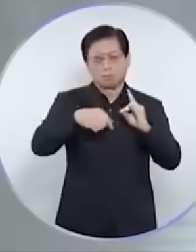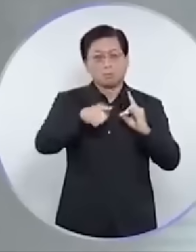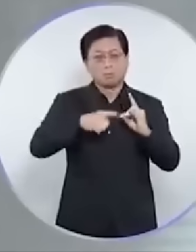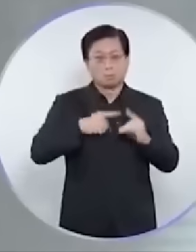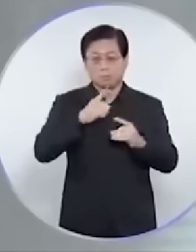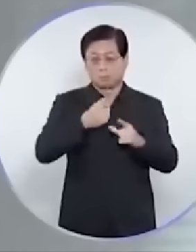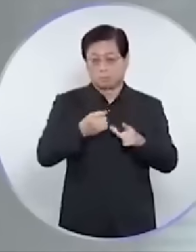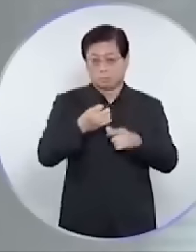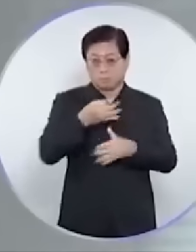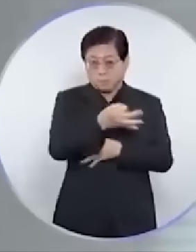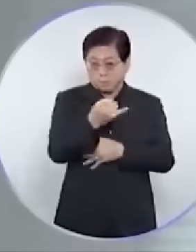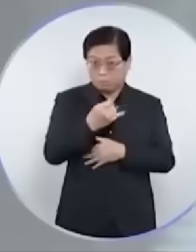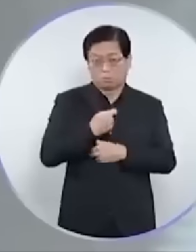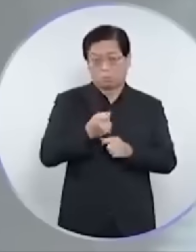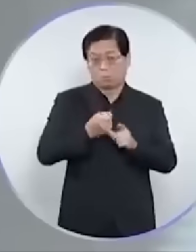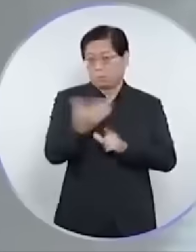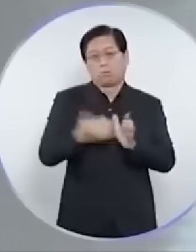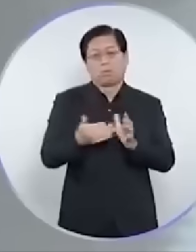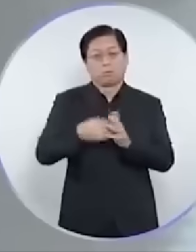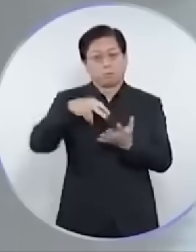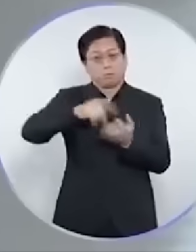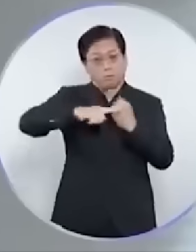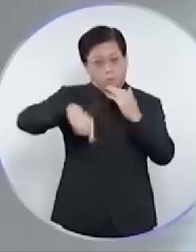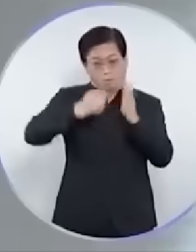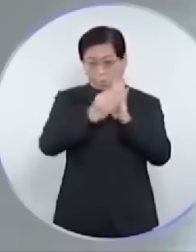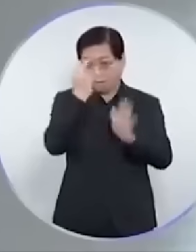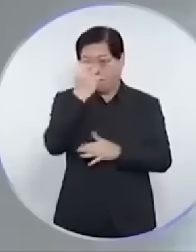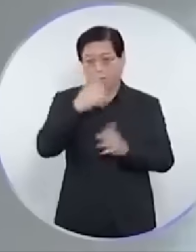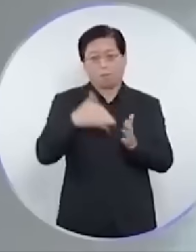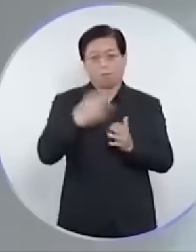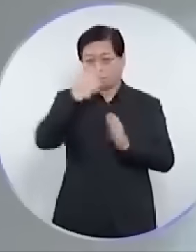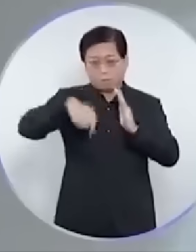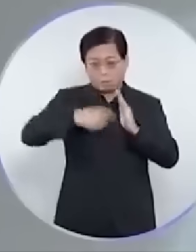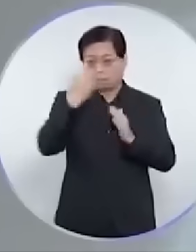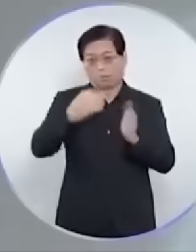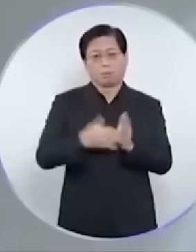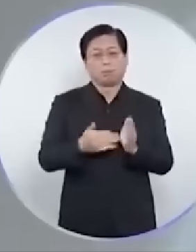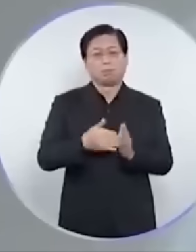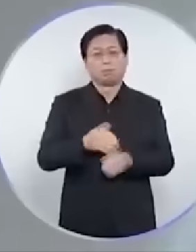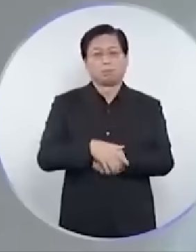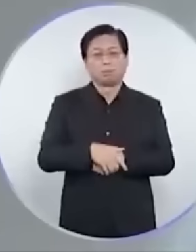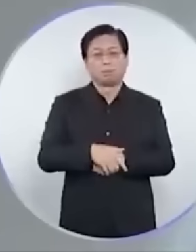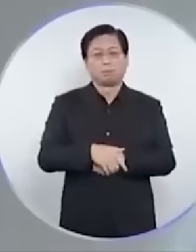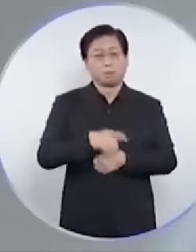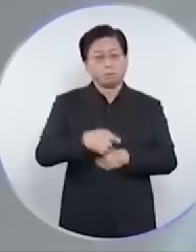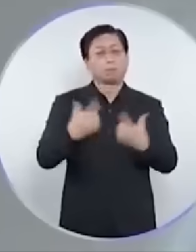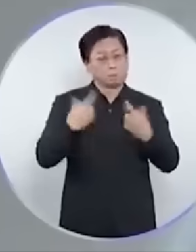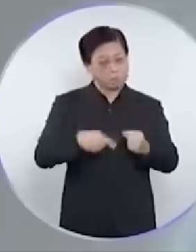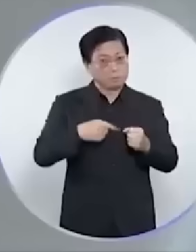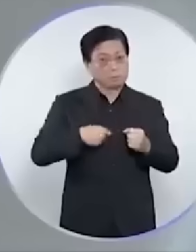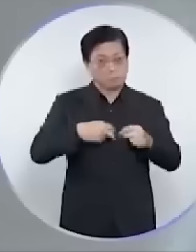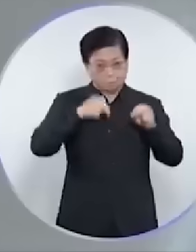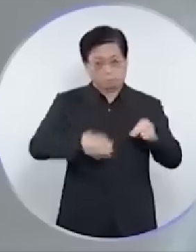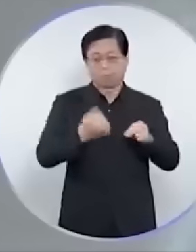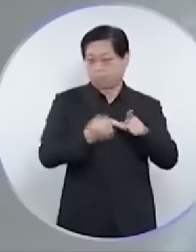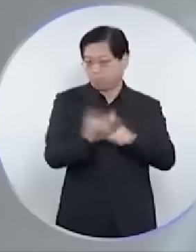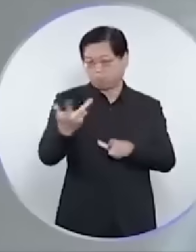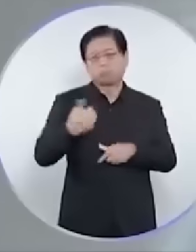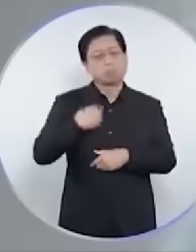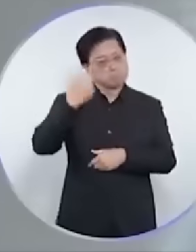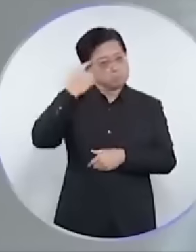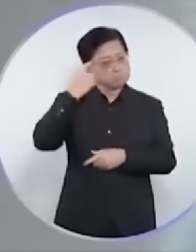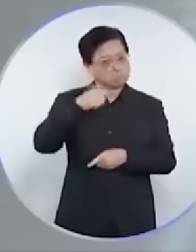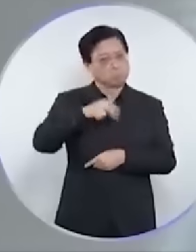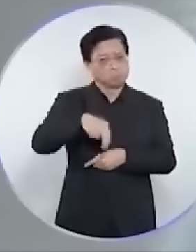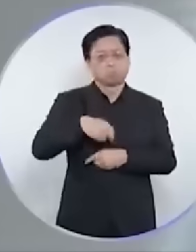的价格已经公布了，立法院也已经调阅过，监察院也已经审议过了，所以这个时候把这个合约公开，我认